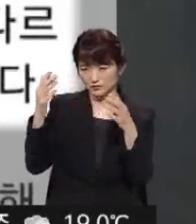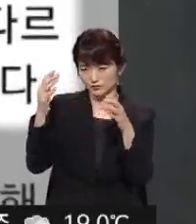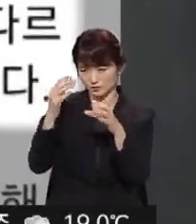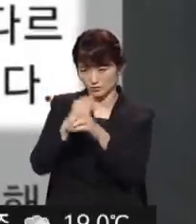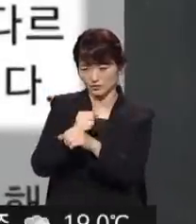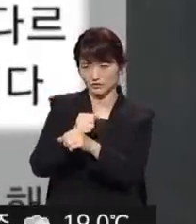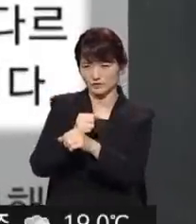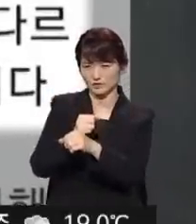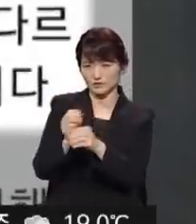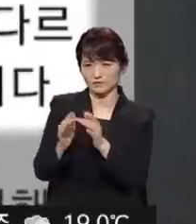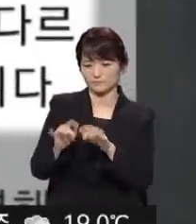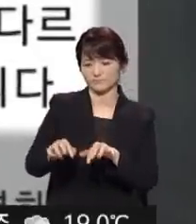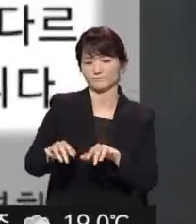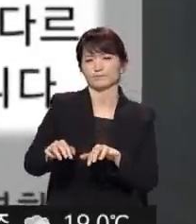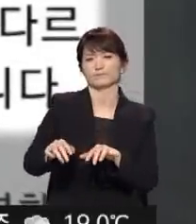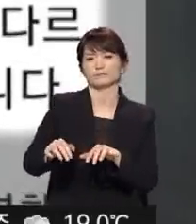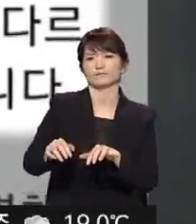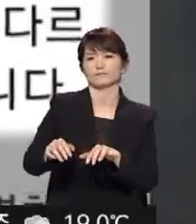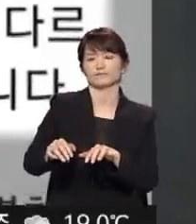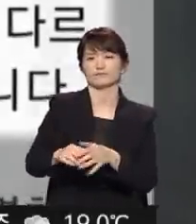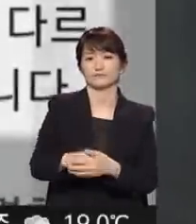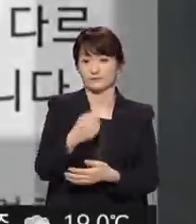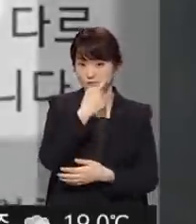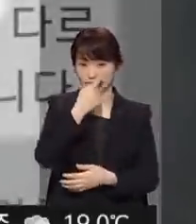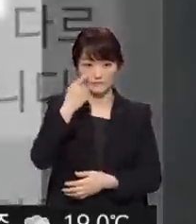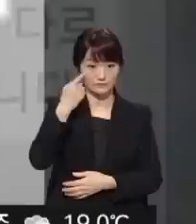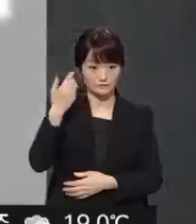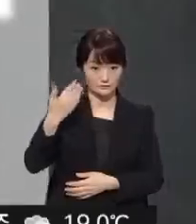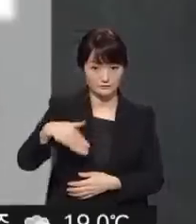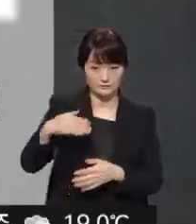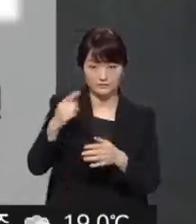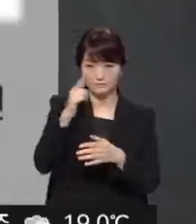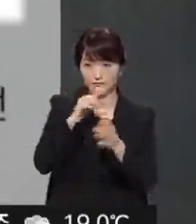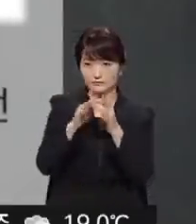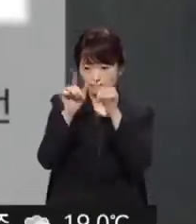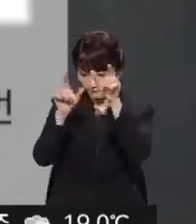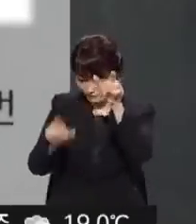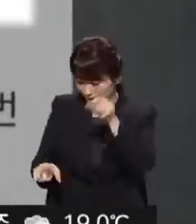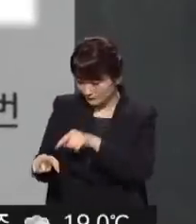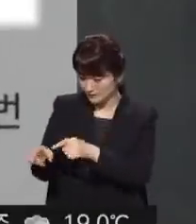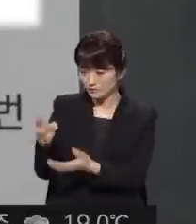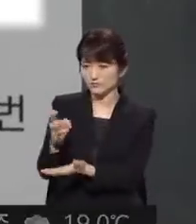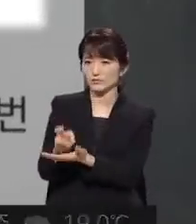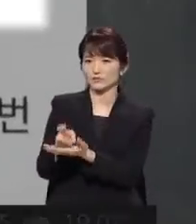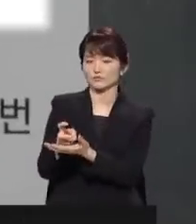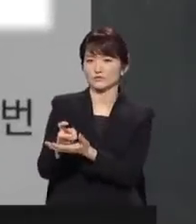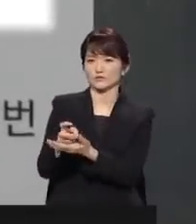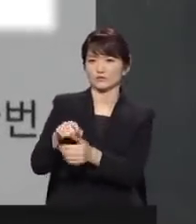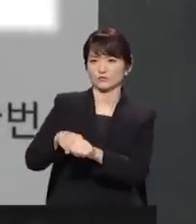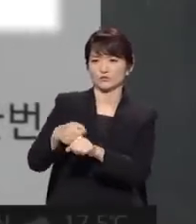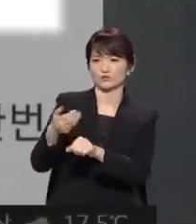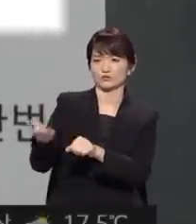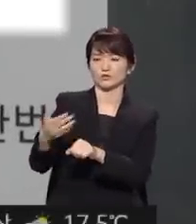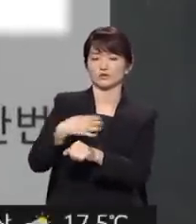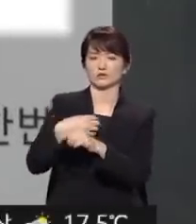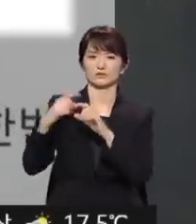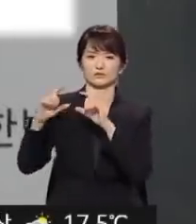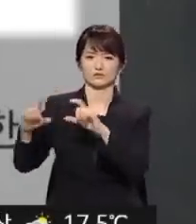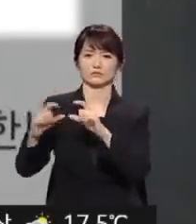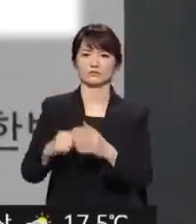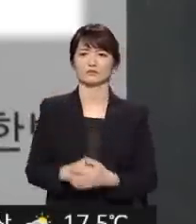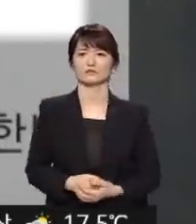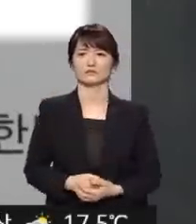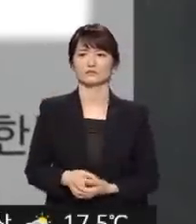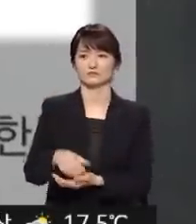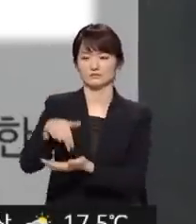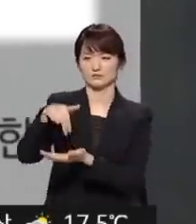전했습니다. 그러면서도 확인 안 된 악성 댓글 달거나 영상 올리는 분들에게는 법적 책임 묻기도 하겠다, 묻겠다 이렇게 경고까지 했는데요. 했는데. 그런데